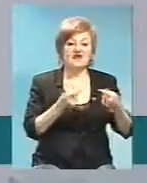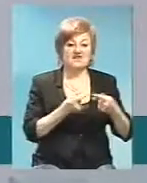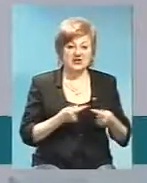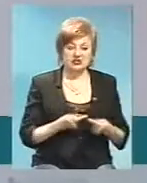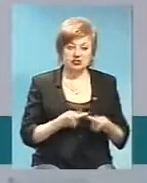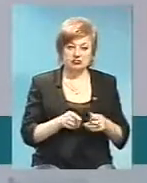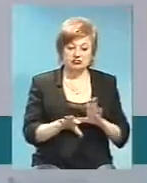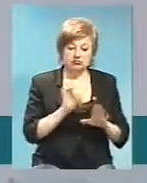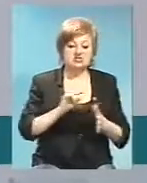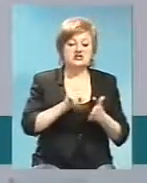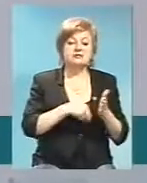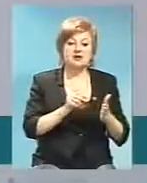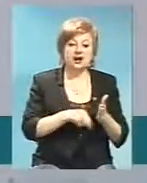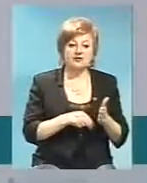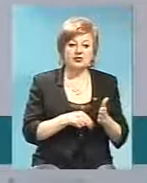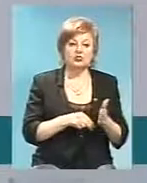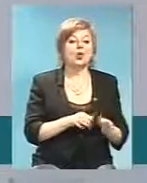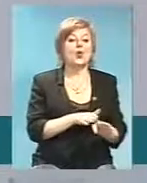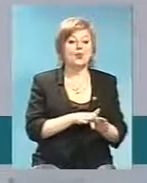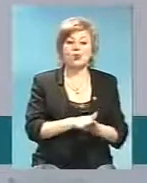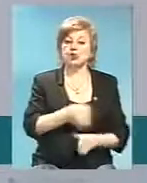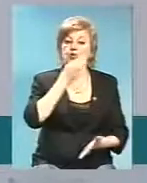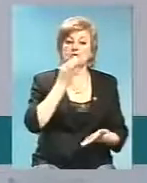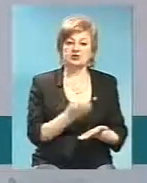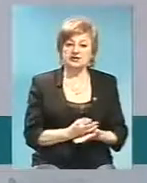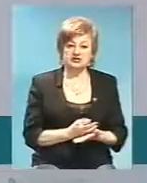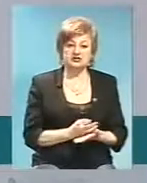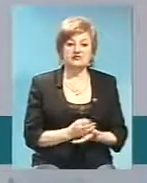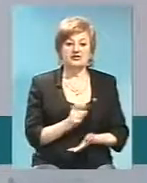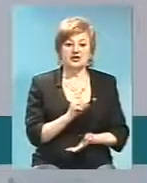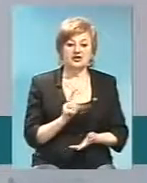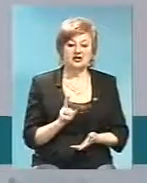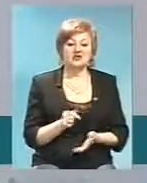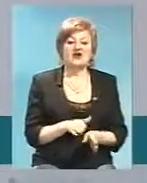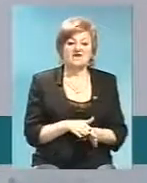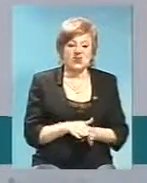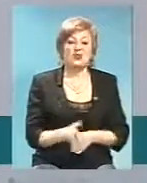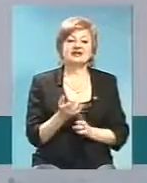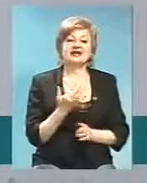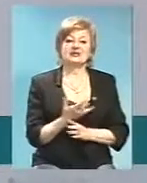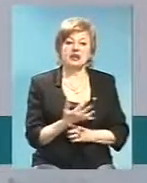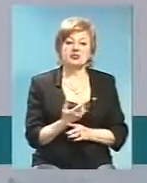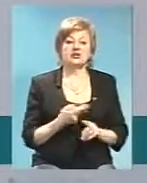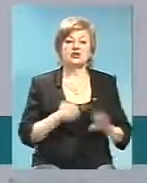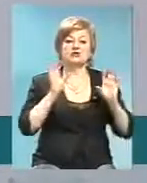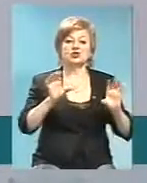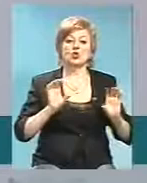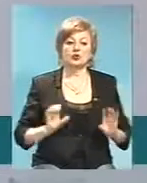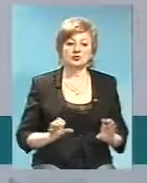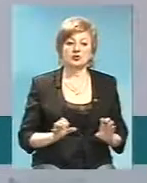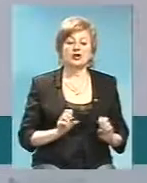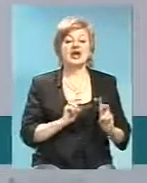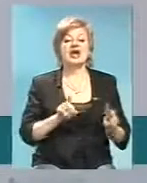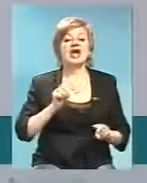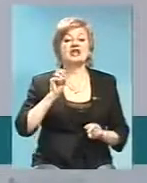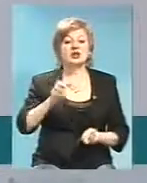міністерством, довідки несуть повну відповідальність за дотримання вимог чинного законодавства. Тобто, яким